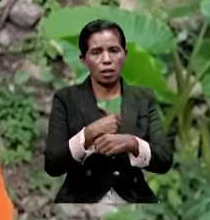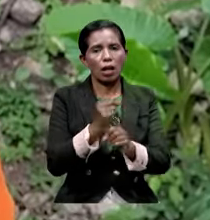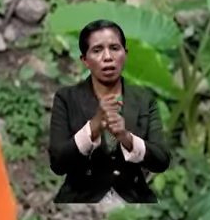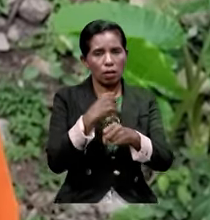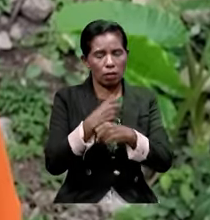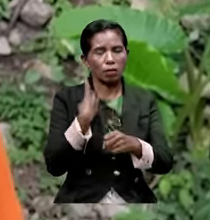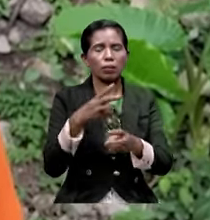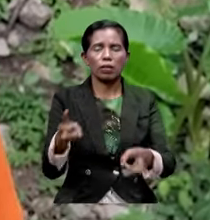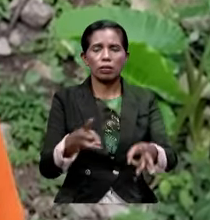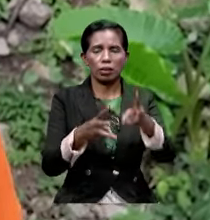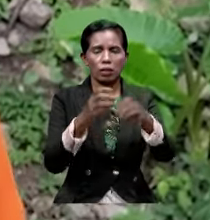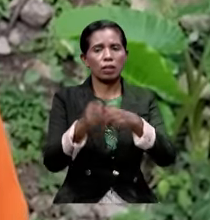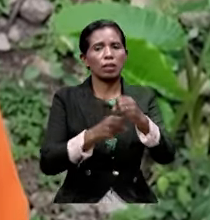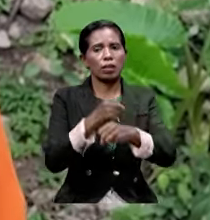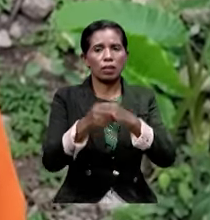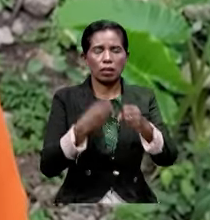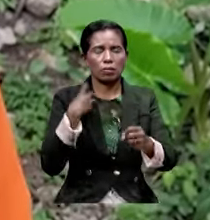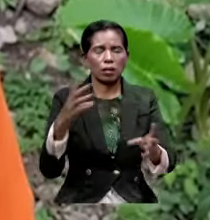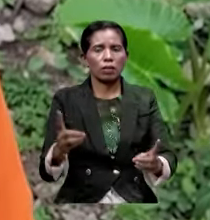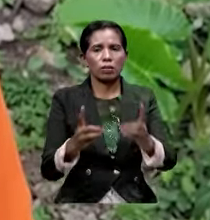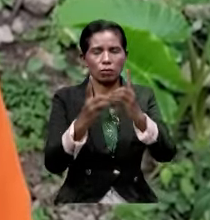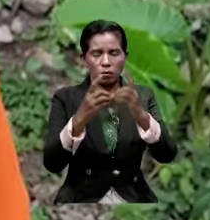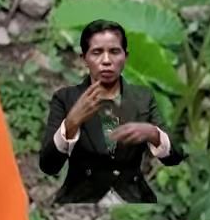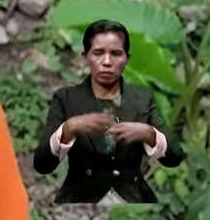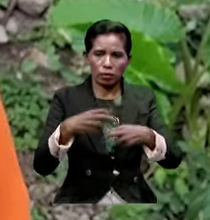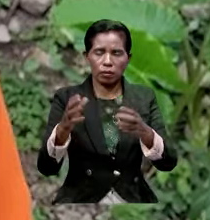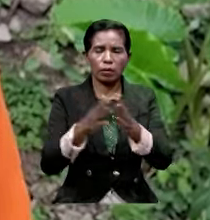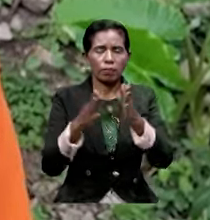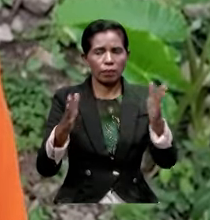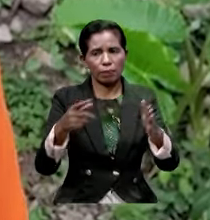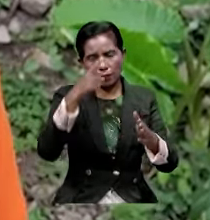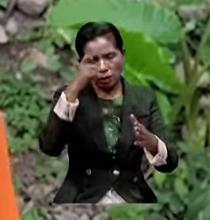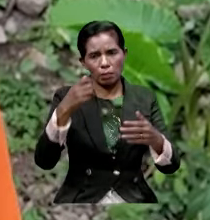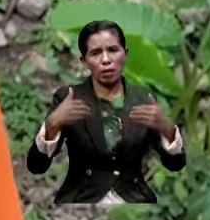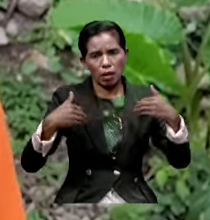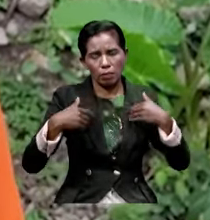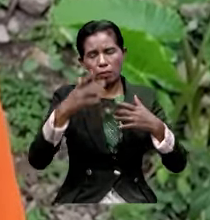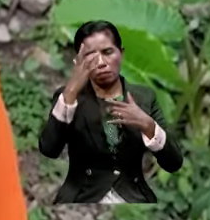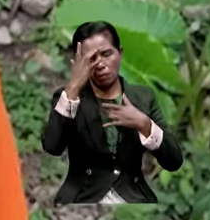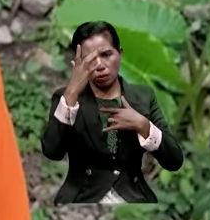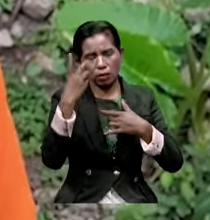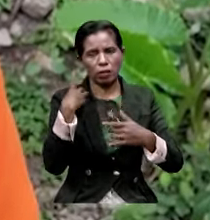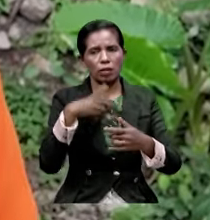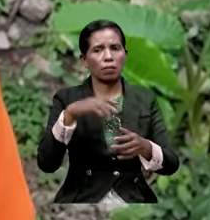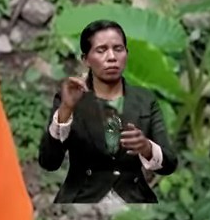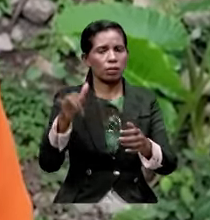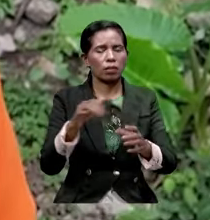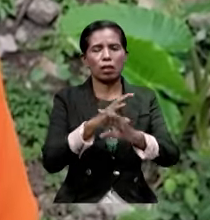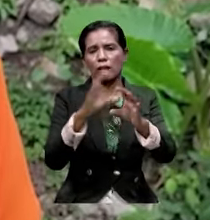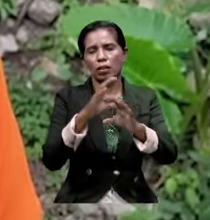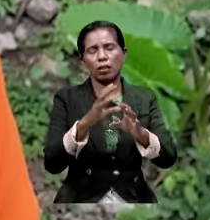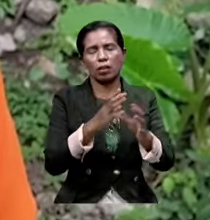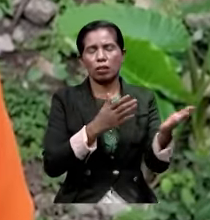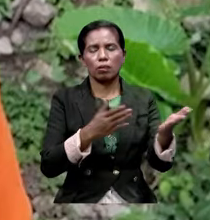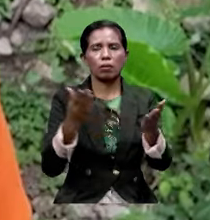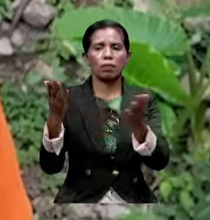na ami imprenta hela tamba estrada ne lade kon morasrumi hela nun malau ireler ablan sat saba mas di